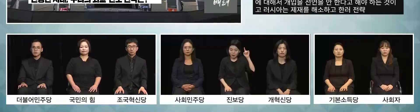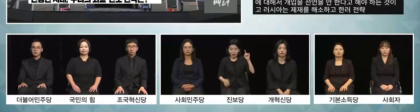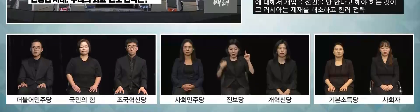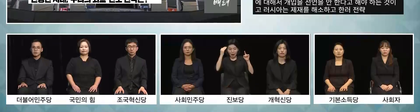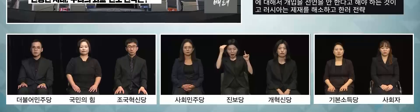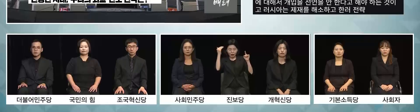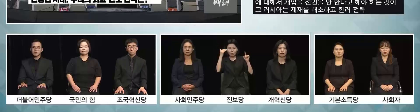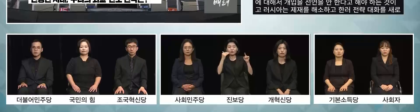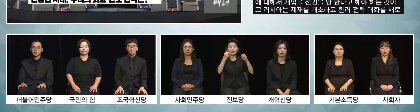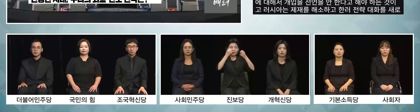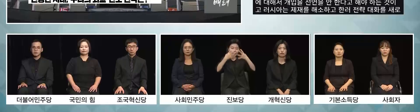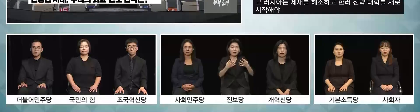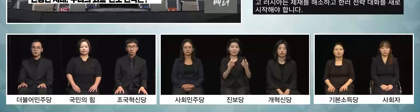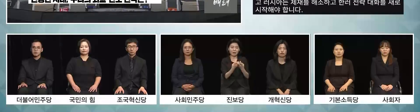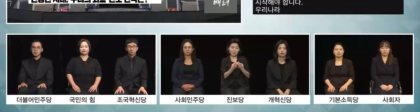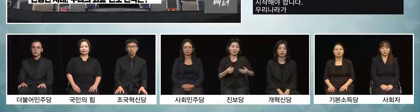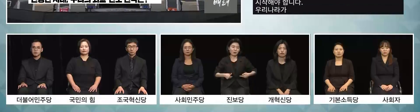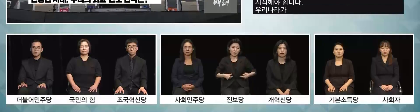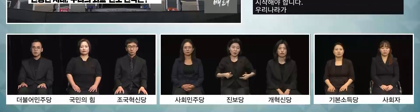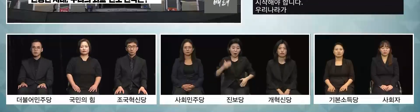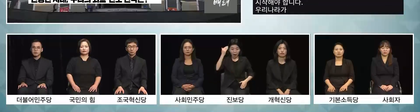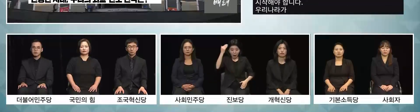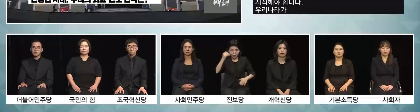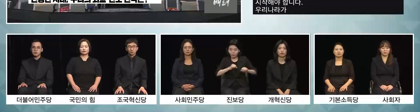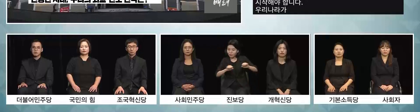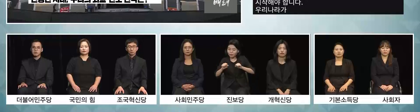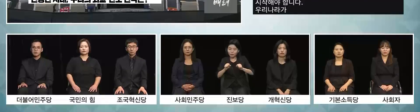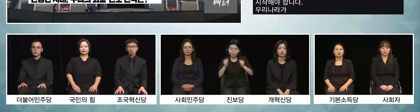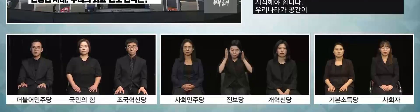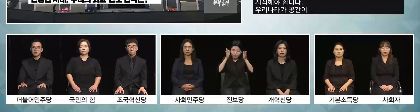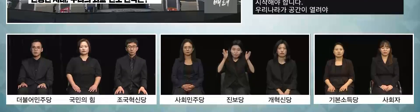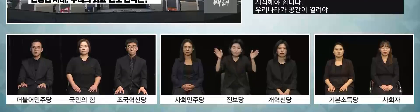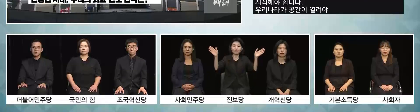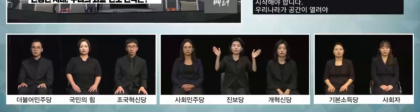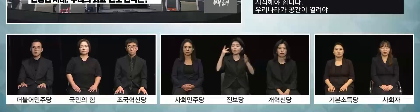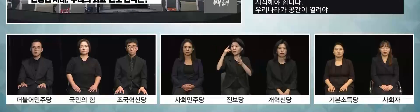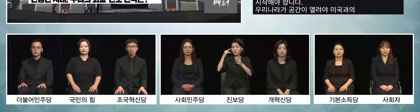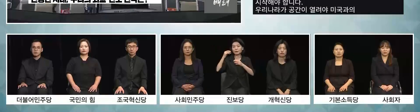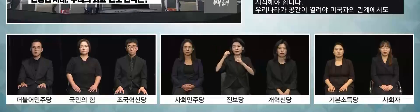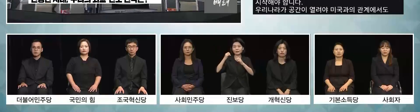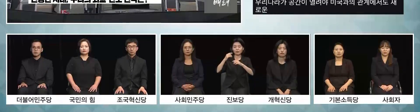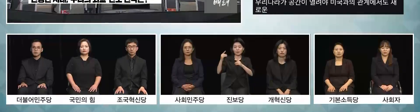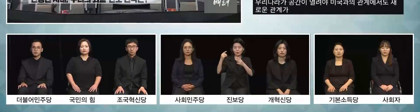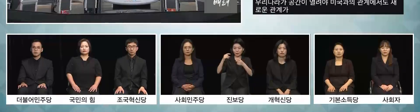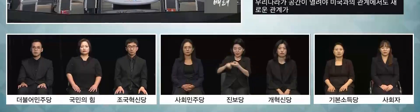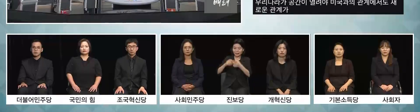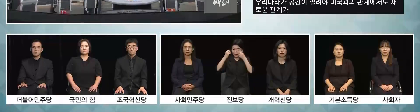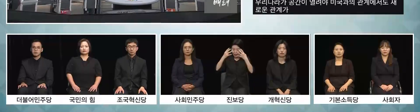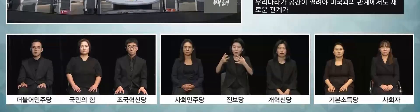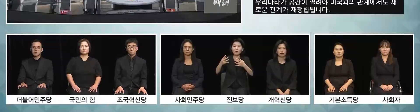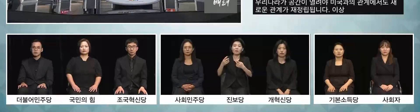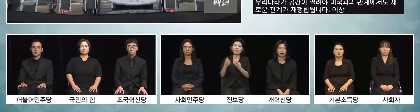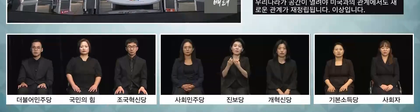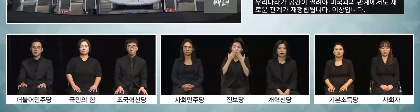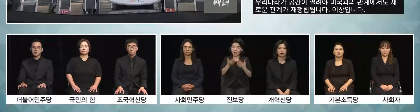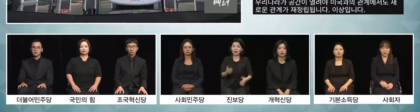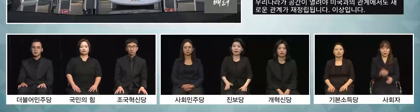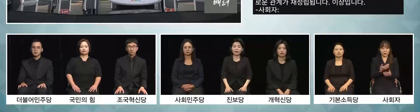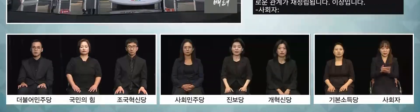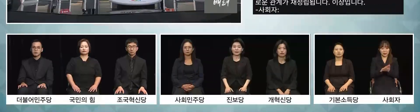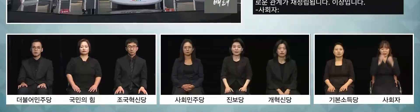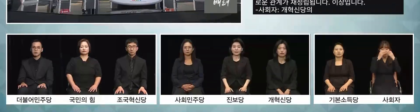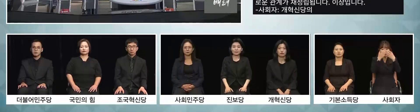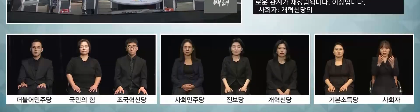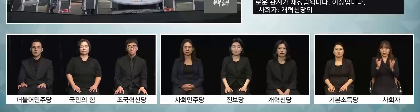합니다. 우리나라가 움직일 공간이 열려야 미국과의 관계에서도 새로운 관계가 재정립됩니다. 이상입니다. 네, 개혁신당의